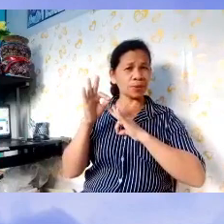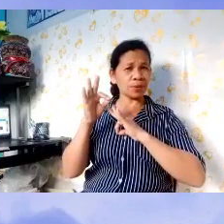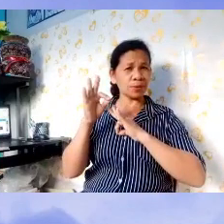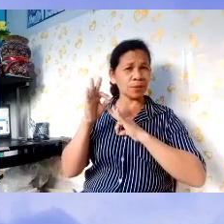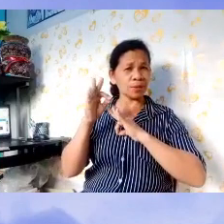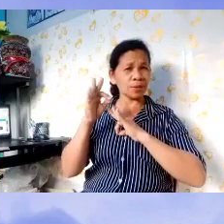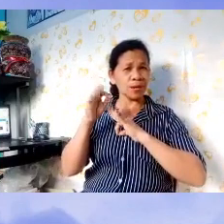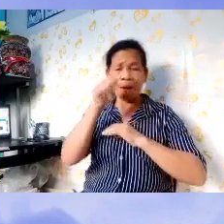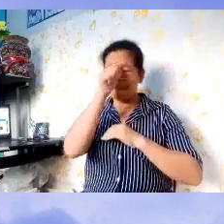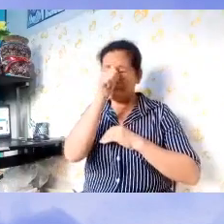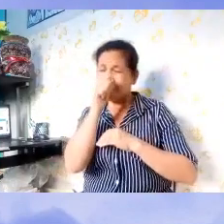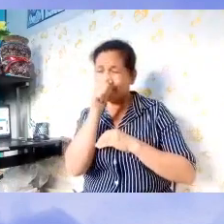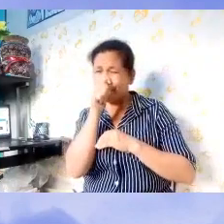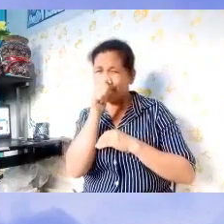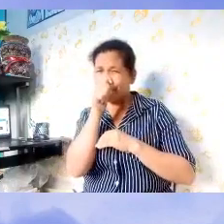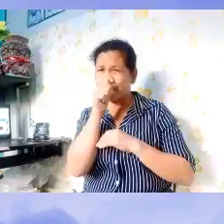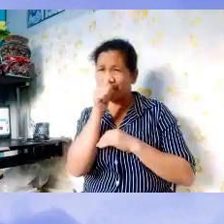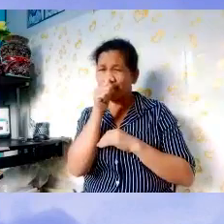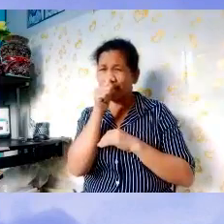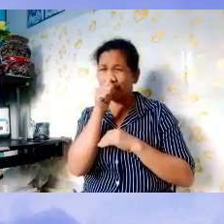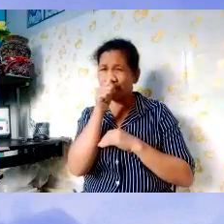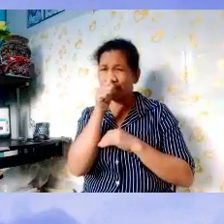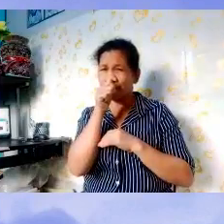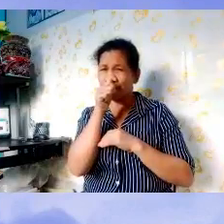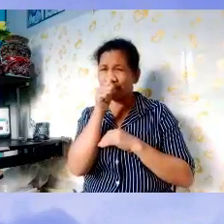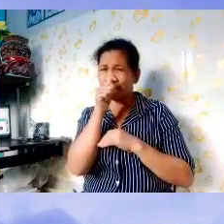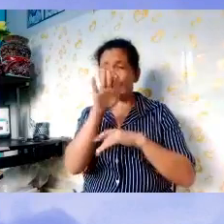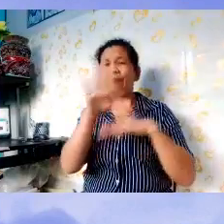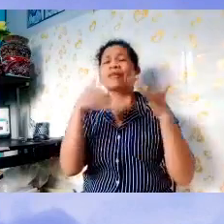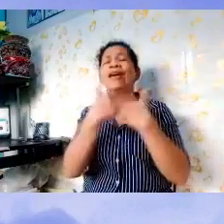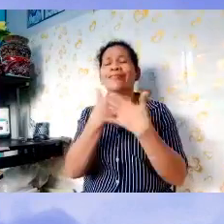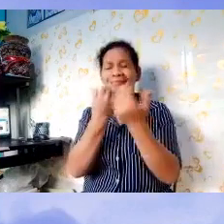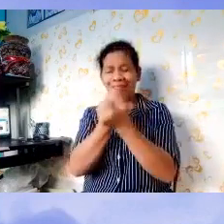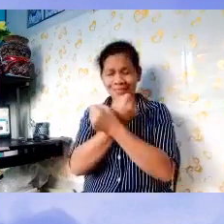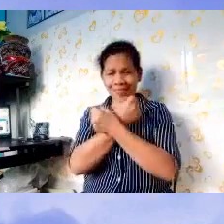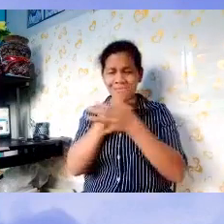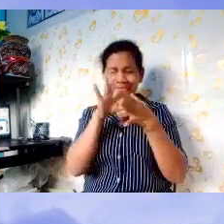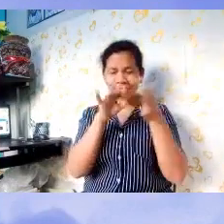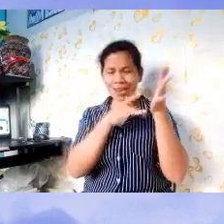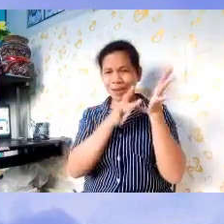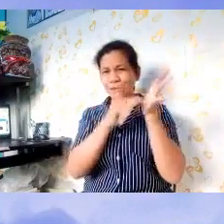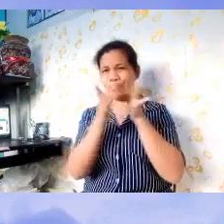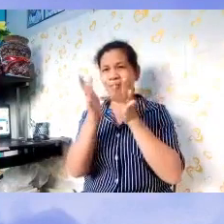Pagtitiis ng kahit ano, at yung pagmamahal po ni Kristo.